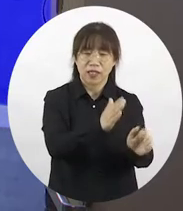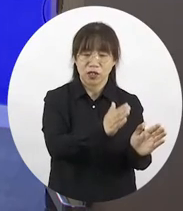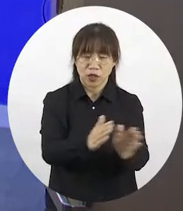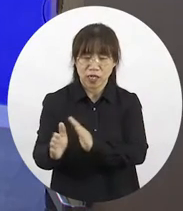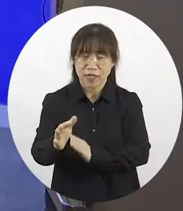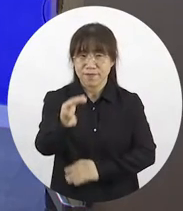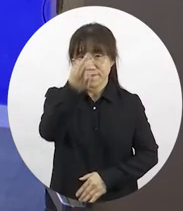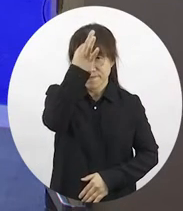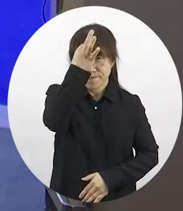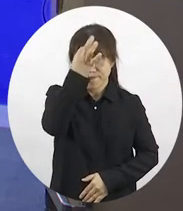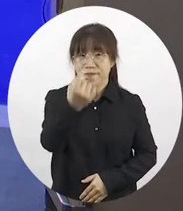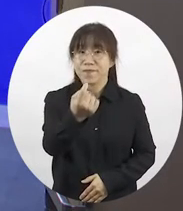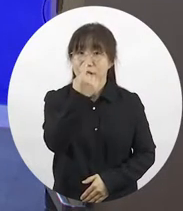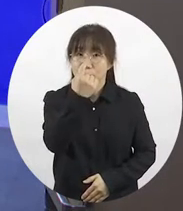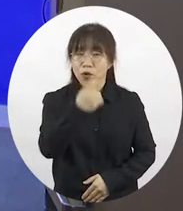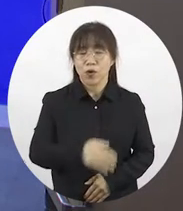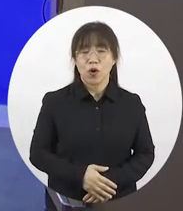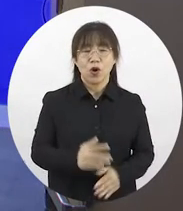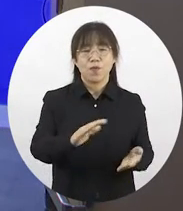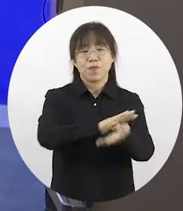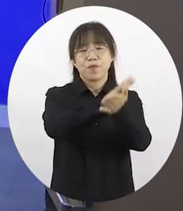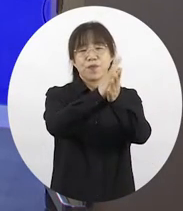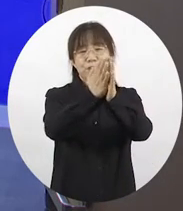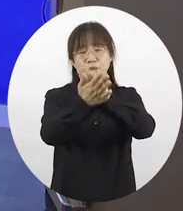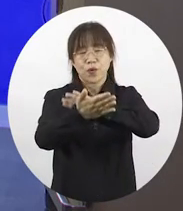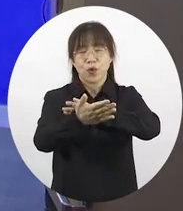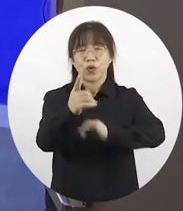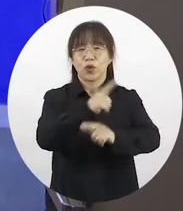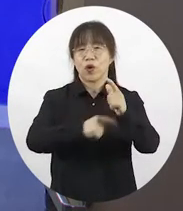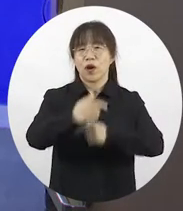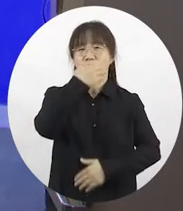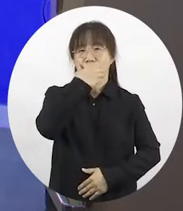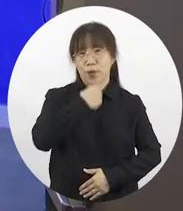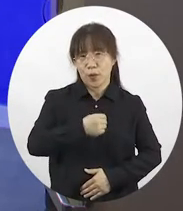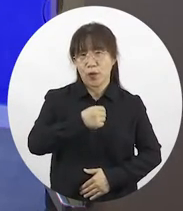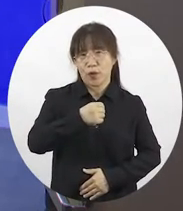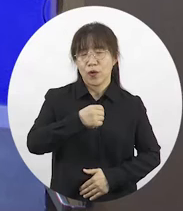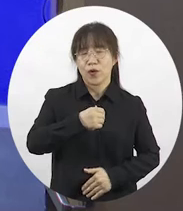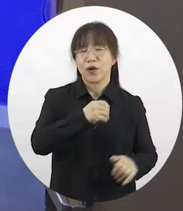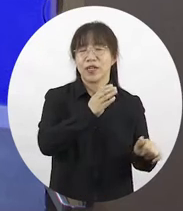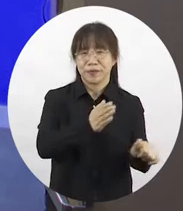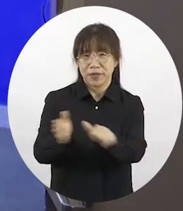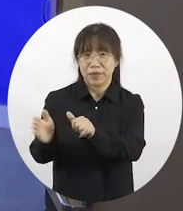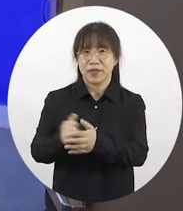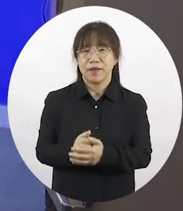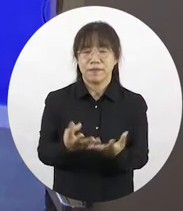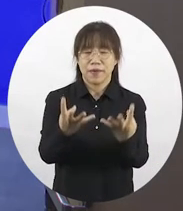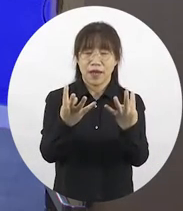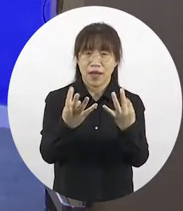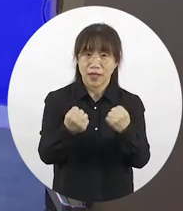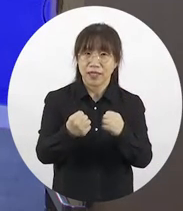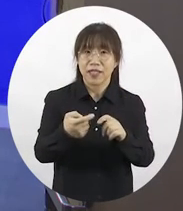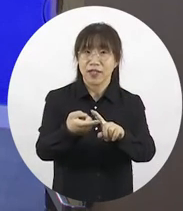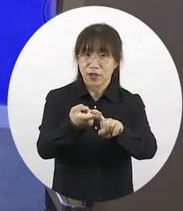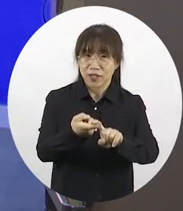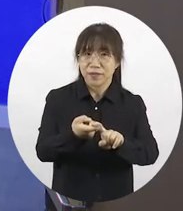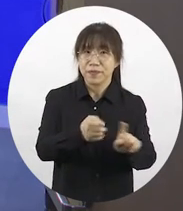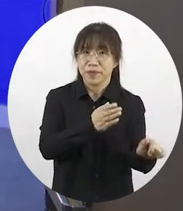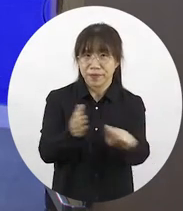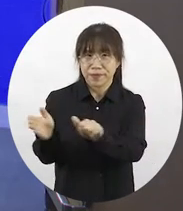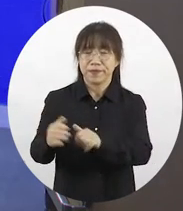수 있는 노하우를 배우며 달라진 공간에서 행복을 더하는 계기가 되었으면 좋겠습니다 많은 관심